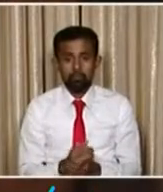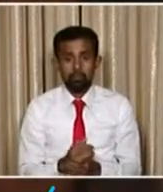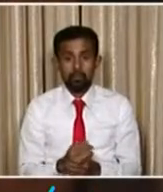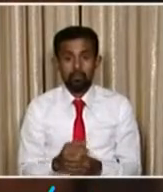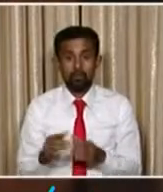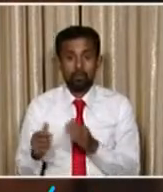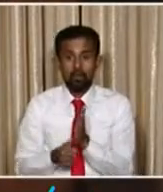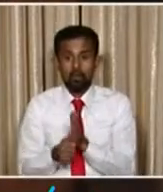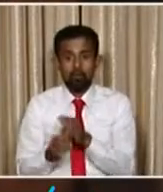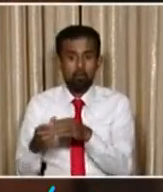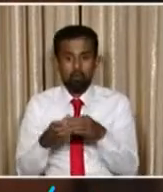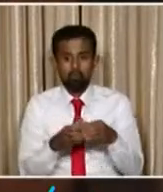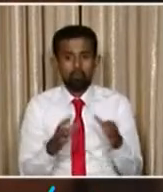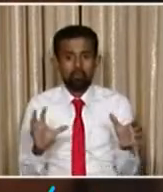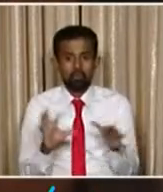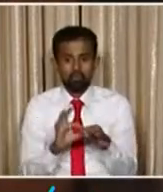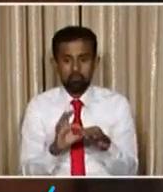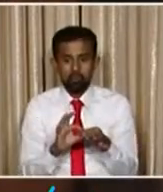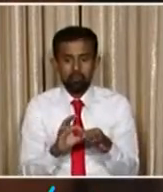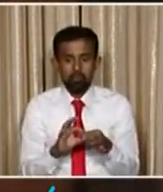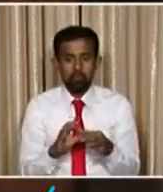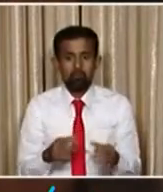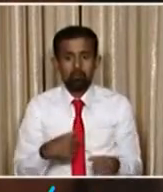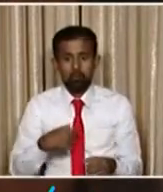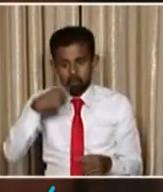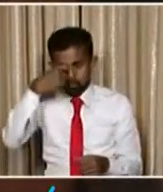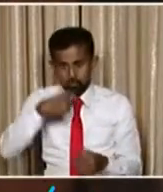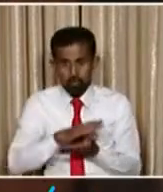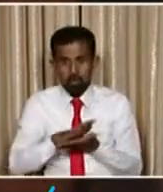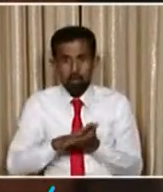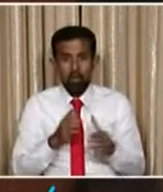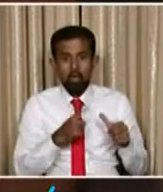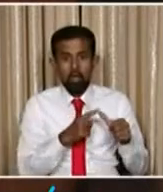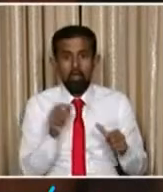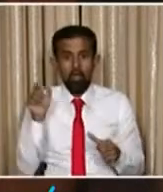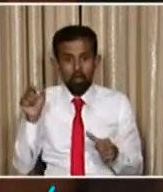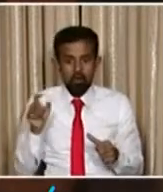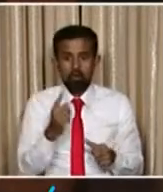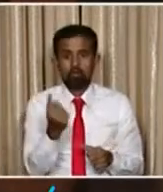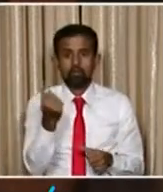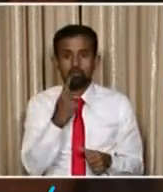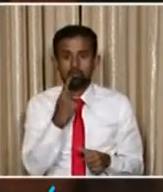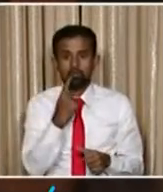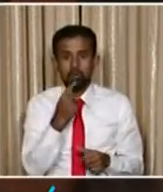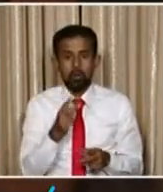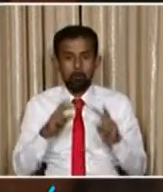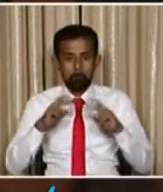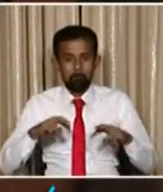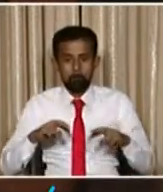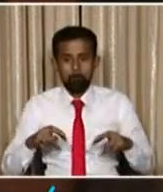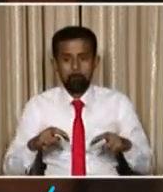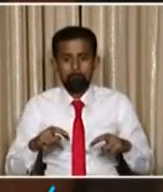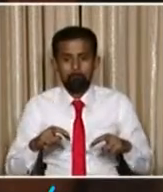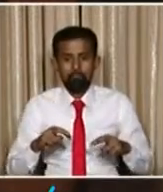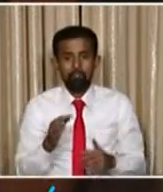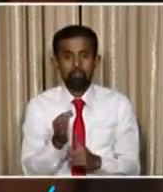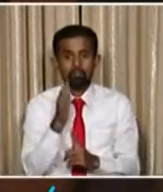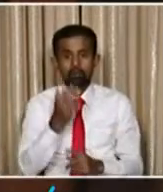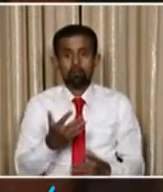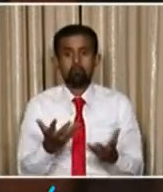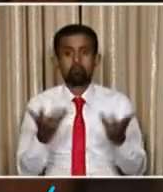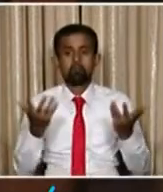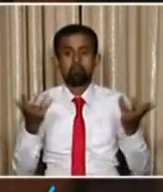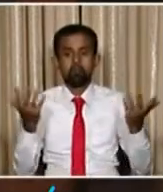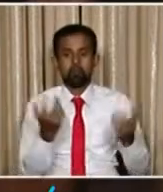එකත් එක්ක සම්බන්ධයි කොහොමද ඝාතනය කරන්න මම සාක්ෂි දෙන්න ලෑස්ති කියලා ආසාද් මවුලානා කියනවා. පරීක්ෂණයක් පවත්වන්න ජනාධිපතිතුමා බෑ